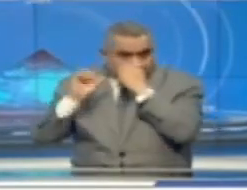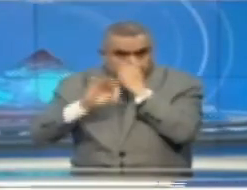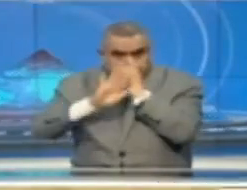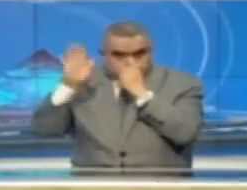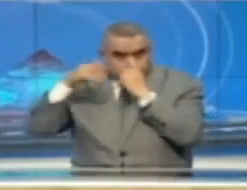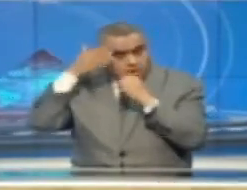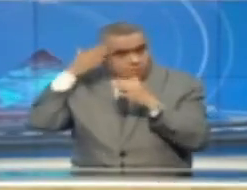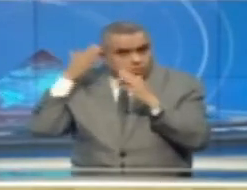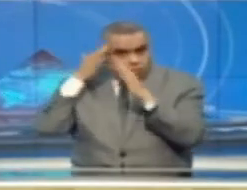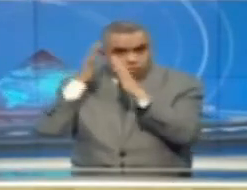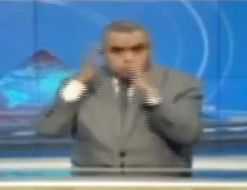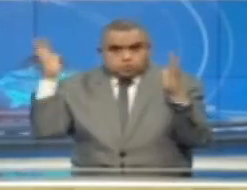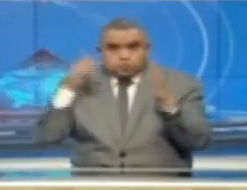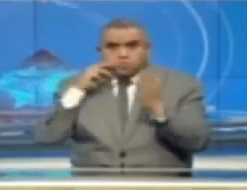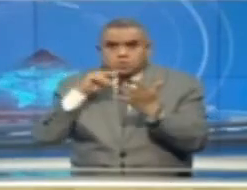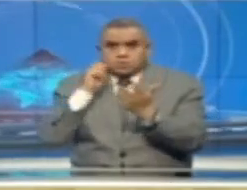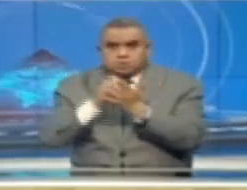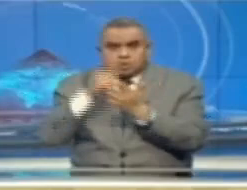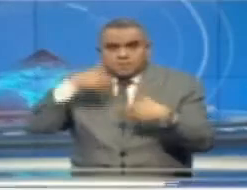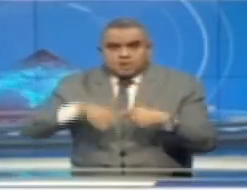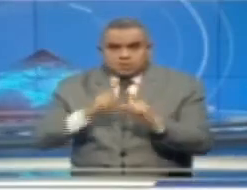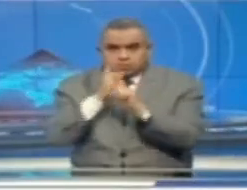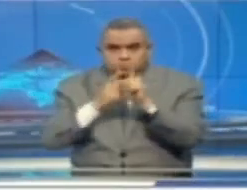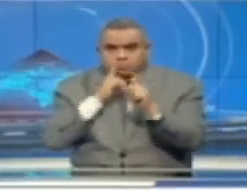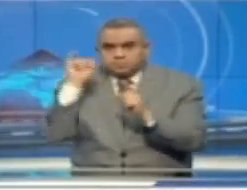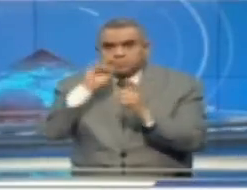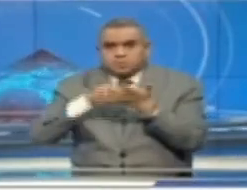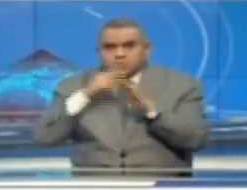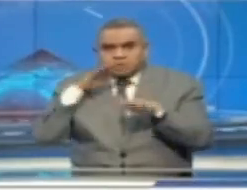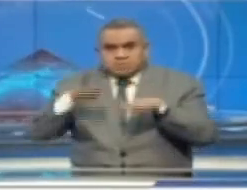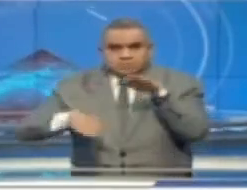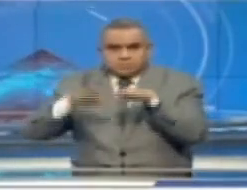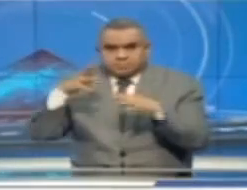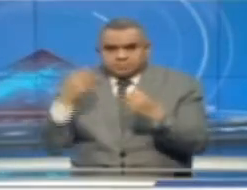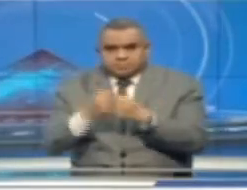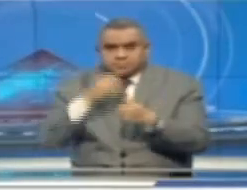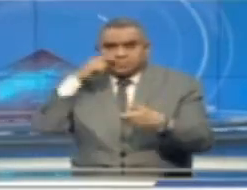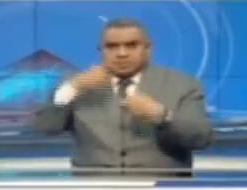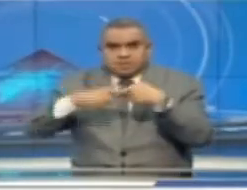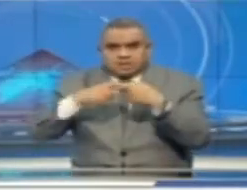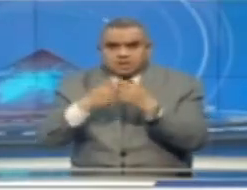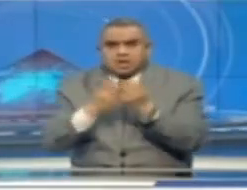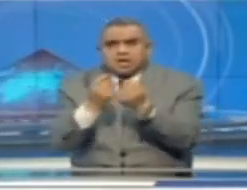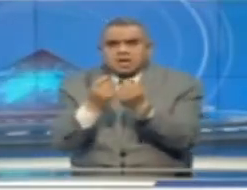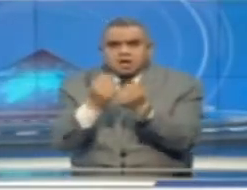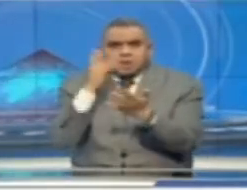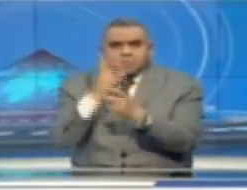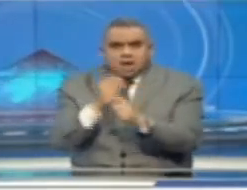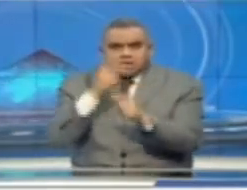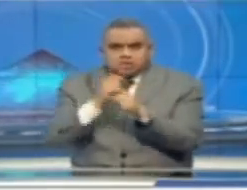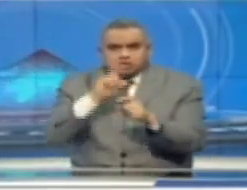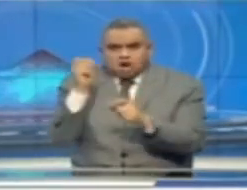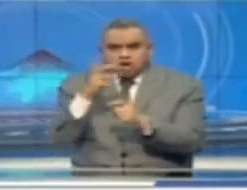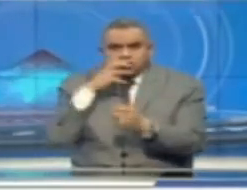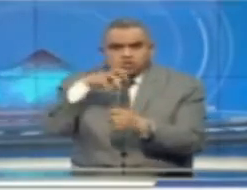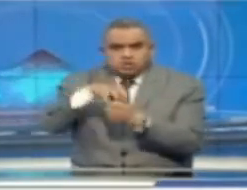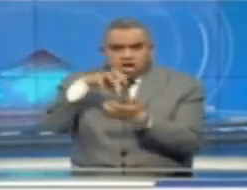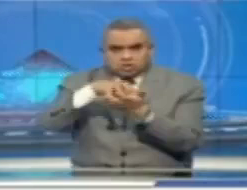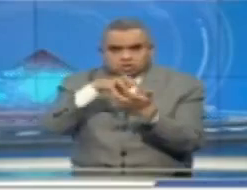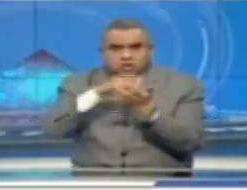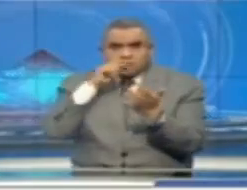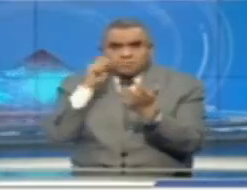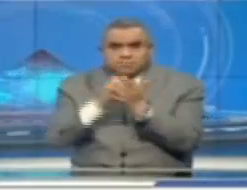النواب والشيوخ، حيث أكد رئيس الوزراء ضرورة تحقيق التوازن بين أطراف العملية الإيجارية بهدف الوصول إلى